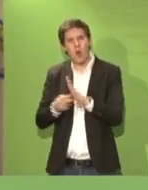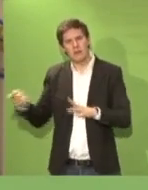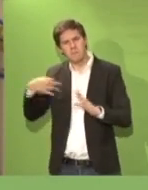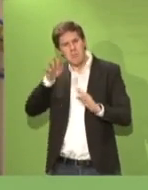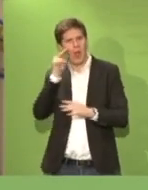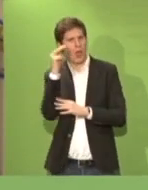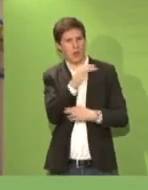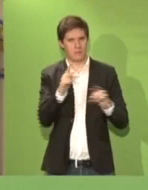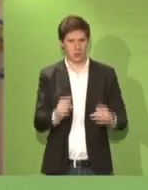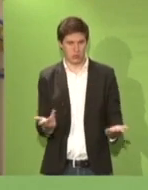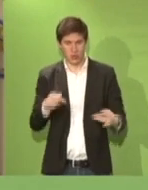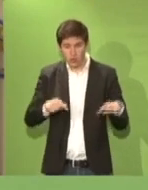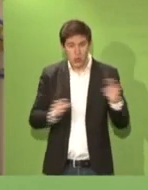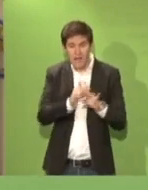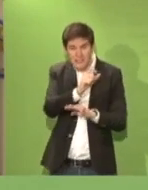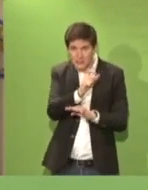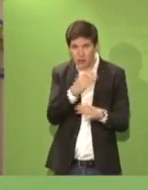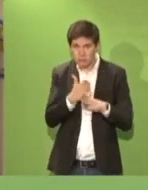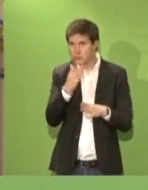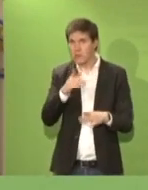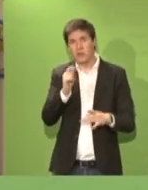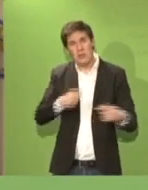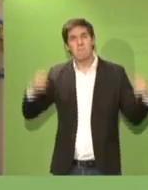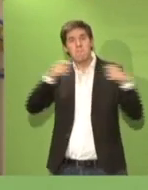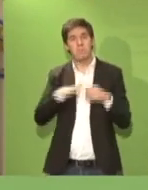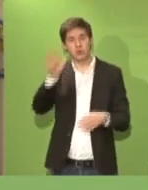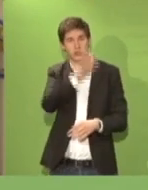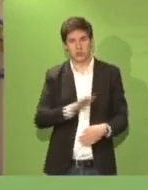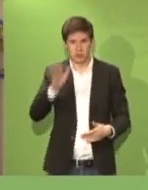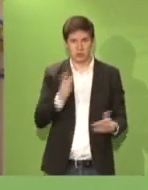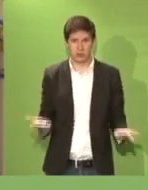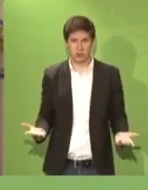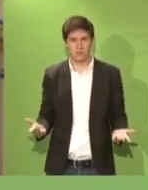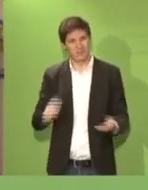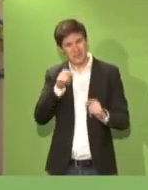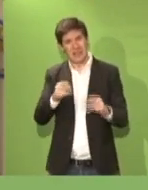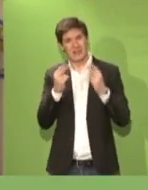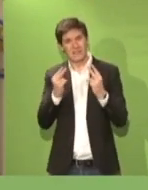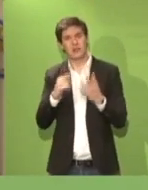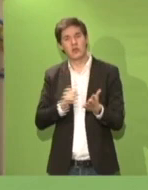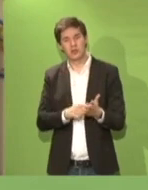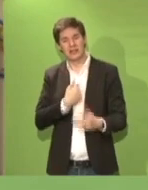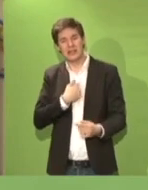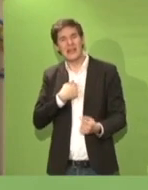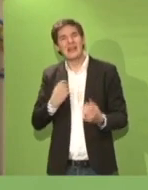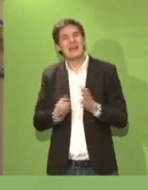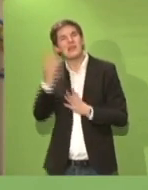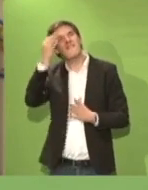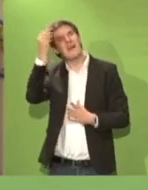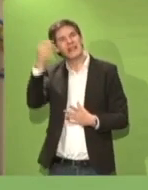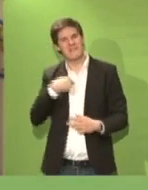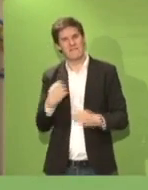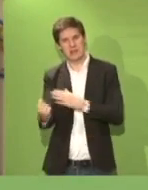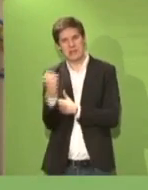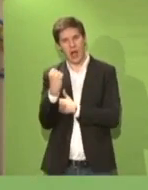hier in Nordrhein-Westfalen als auch in unserer Bundesförderpolitik. Das ist wichtig, damit wir die innovativen Kräfte in der Wissenschaft und